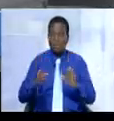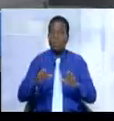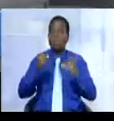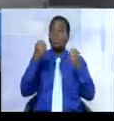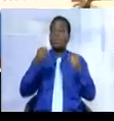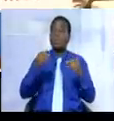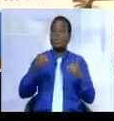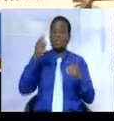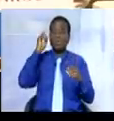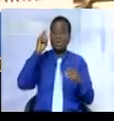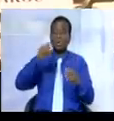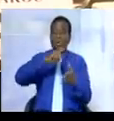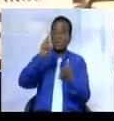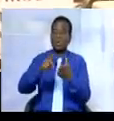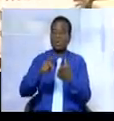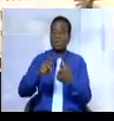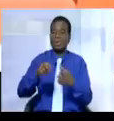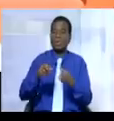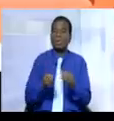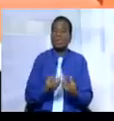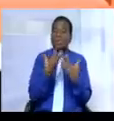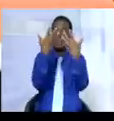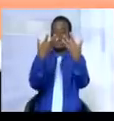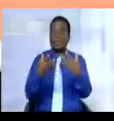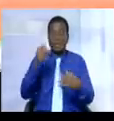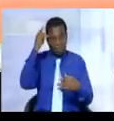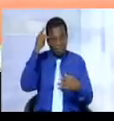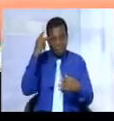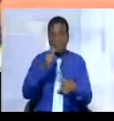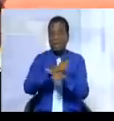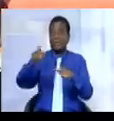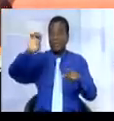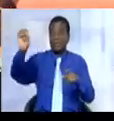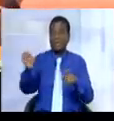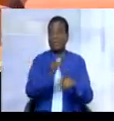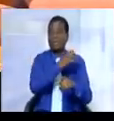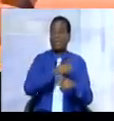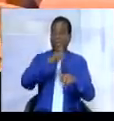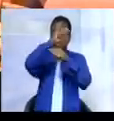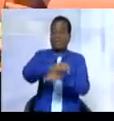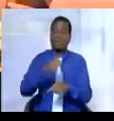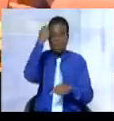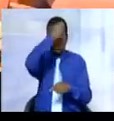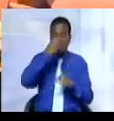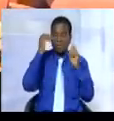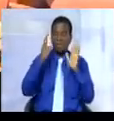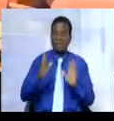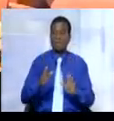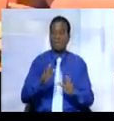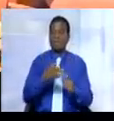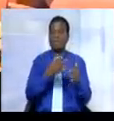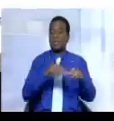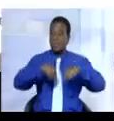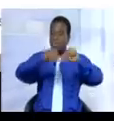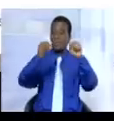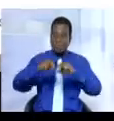la pensée politique de Félix Houphouët-Boigny, le marxisme, le libéralisme et la tradition africaine. Ils entendent